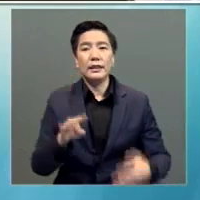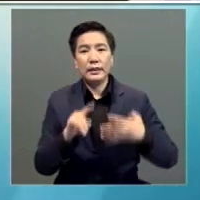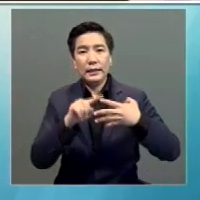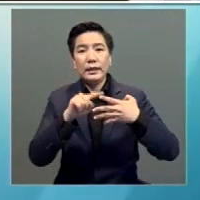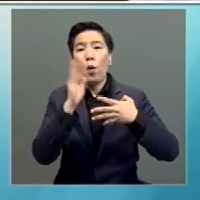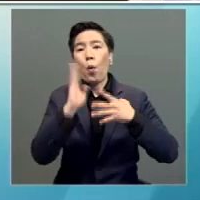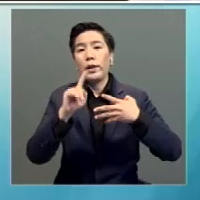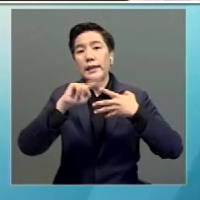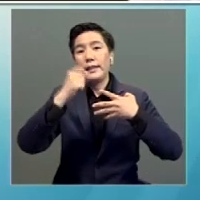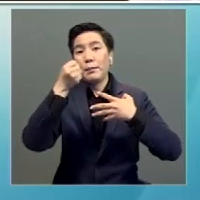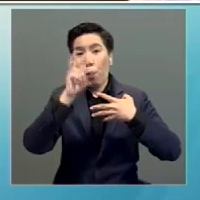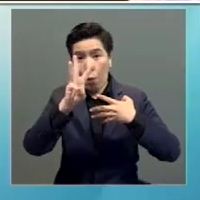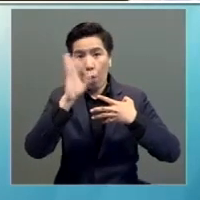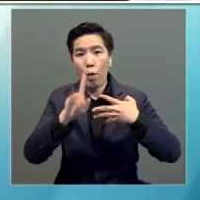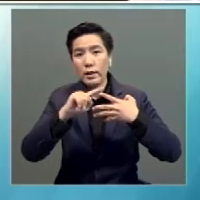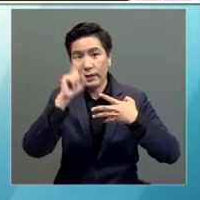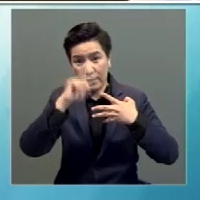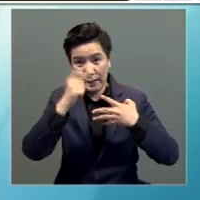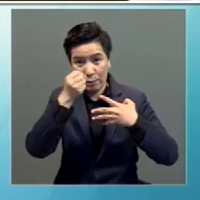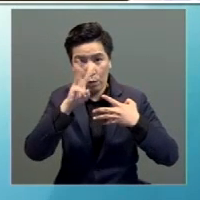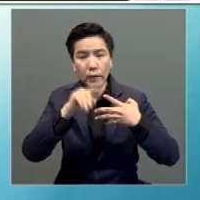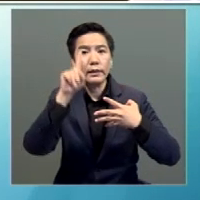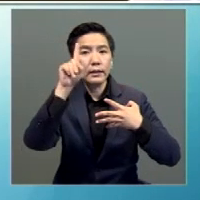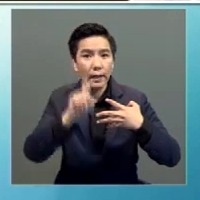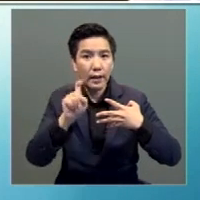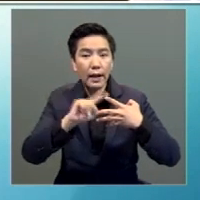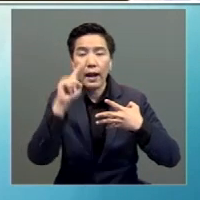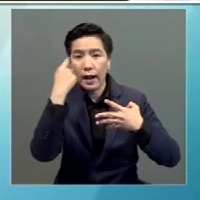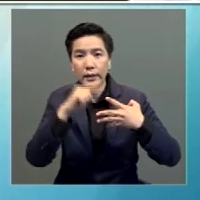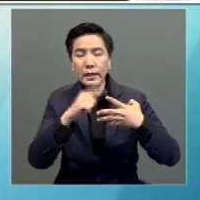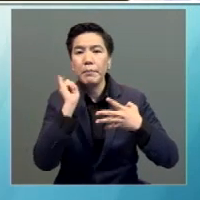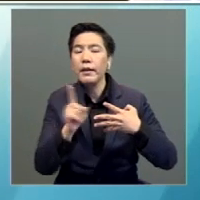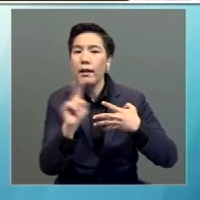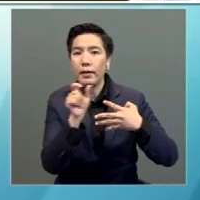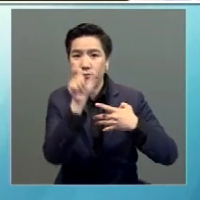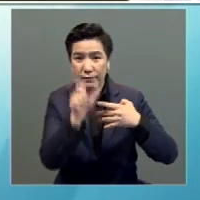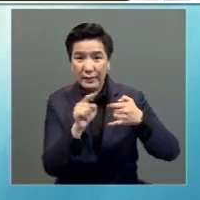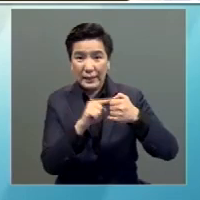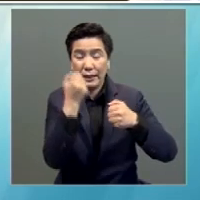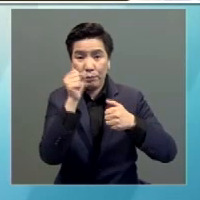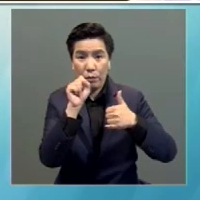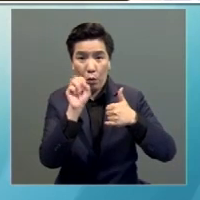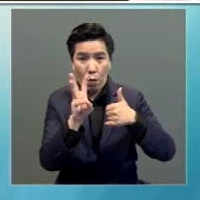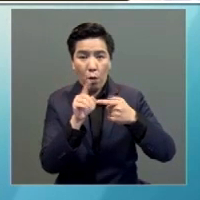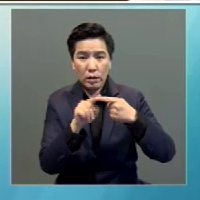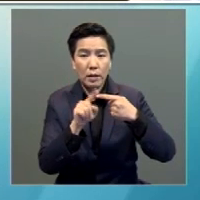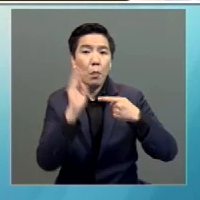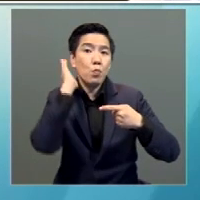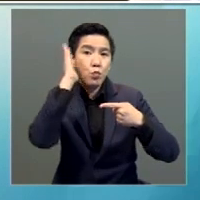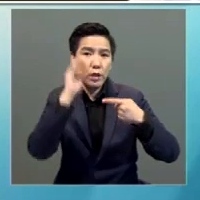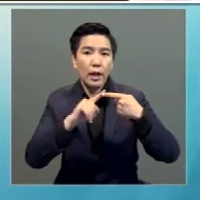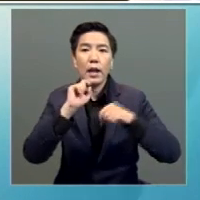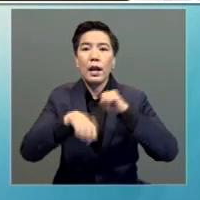ครับเรามาเรียนรู้จากผู้ที่สูญเสียไปนี้ว่าเขาเป็นอย่างไรนะครับเป็นเพศชาย